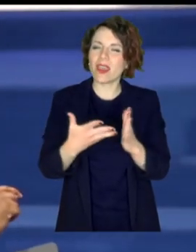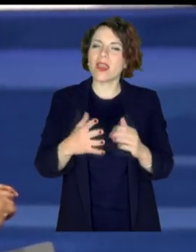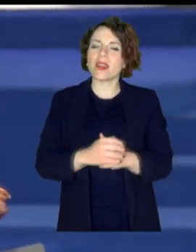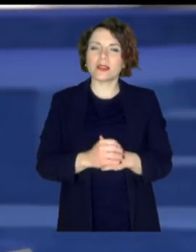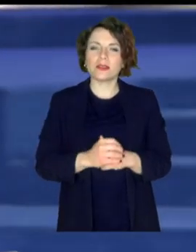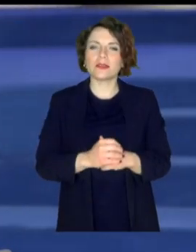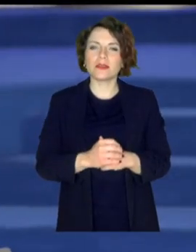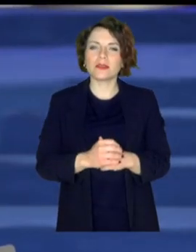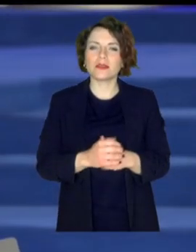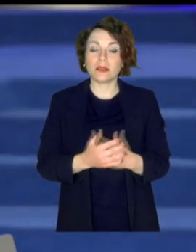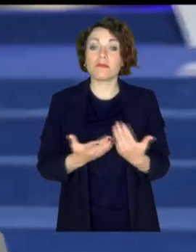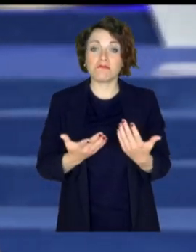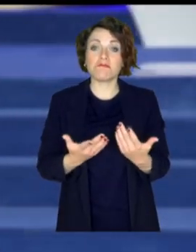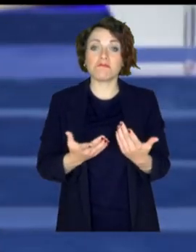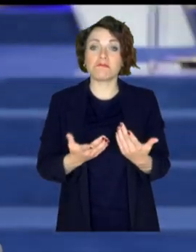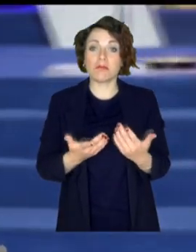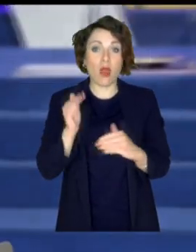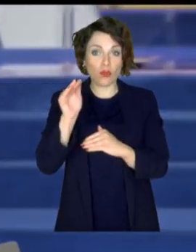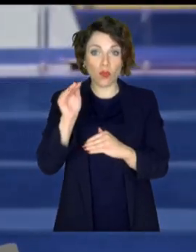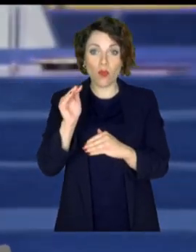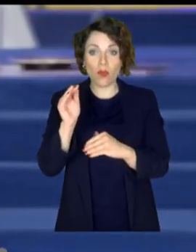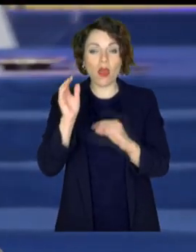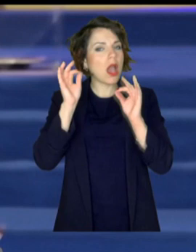E il peggio deve ancora venire.